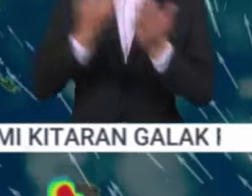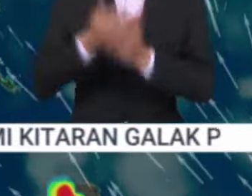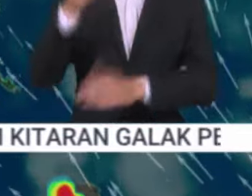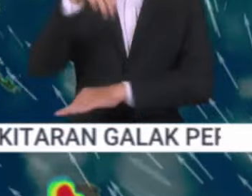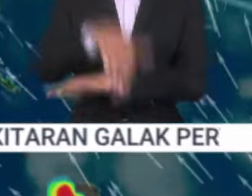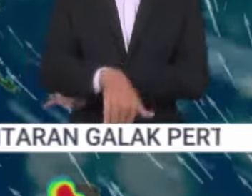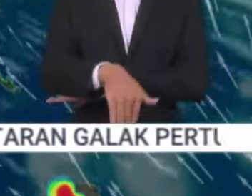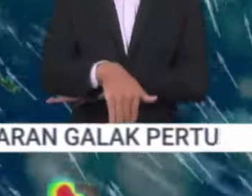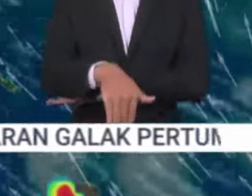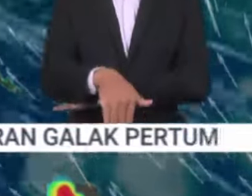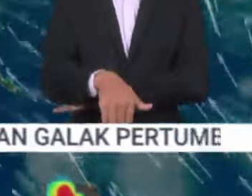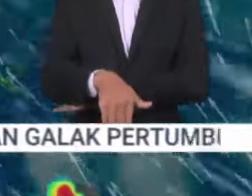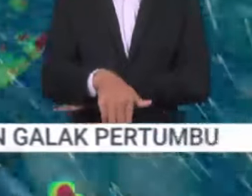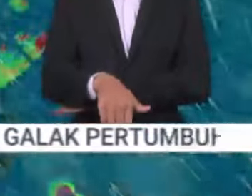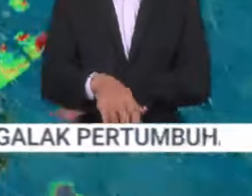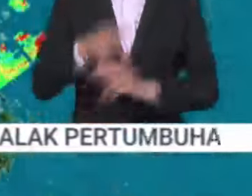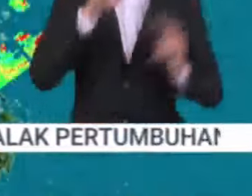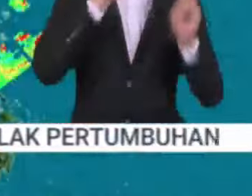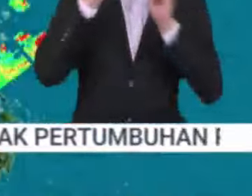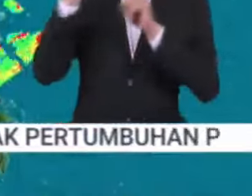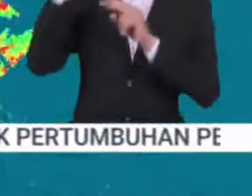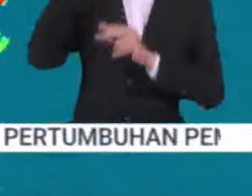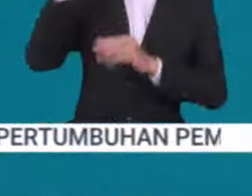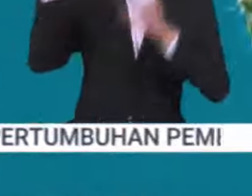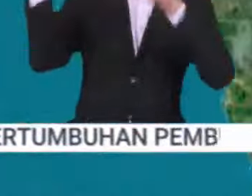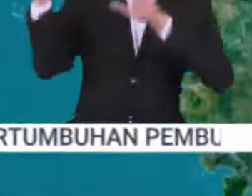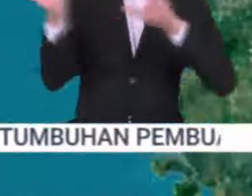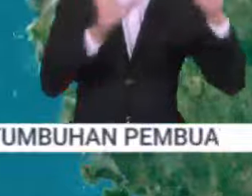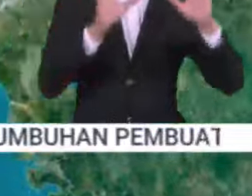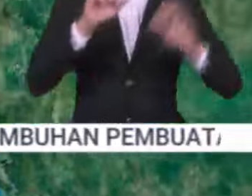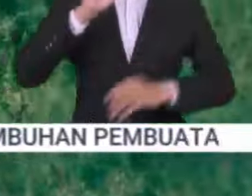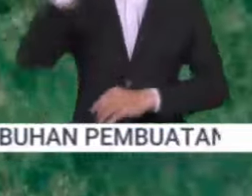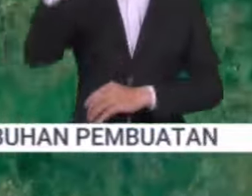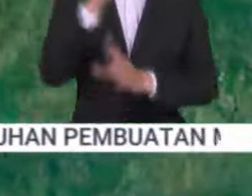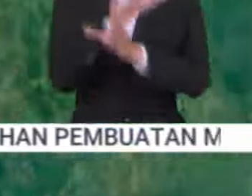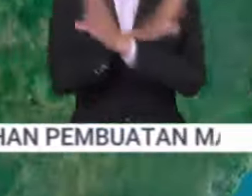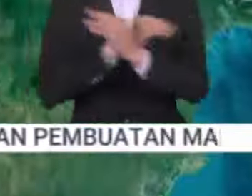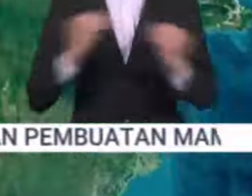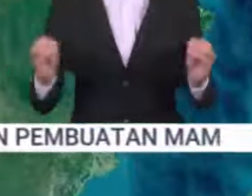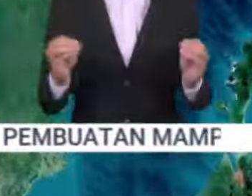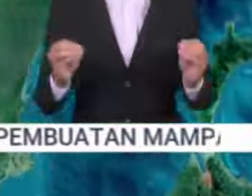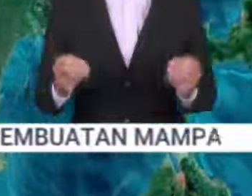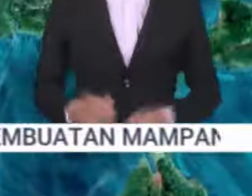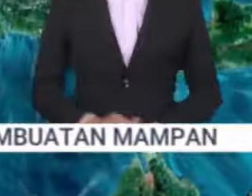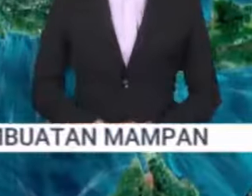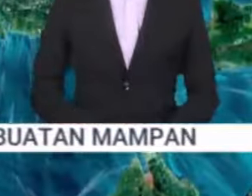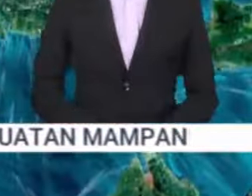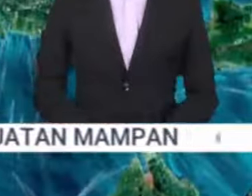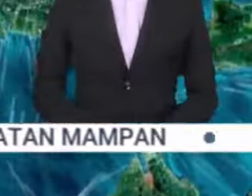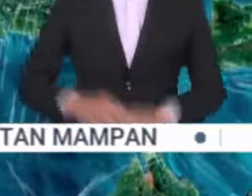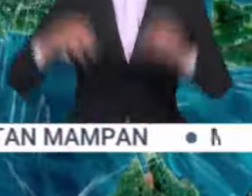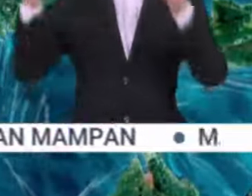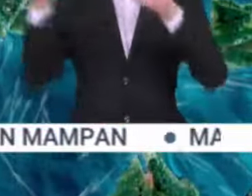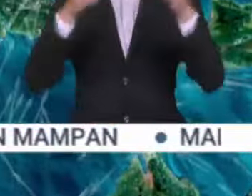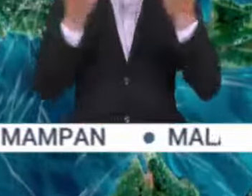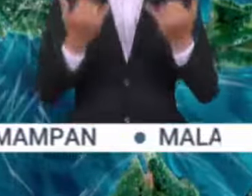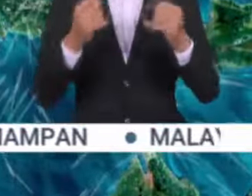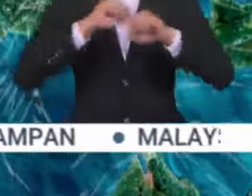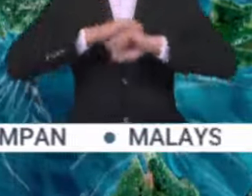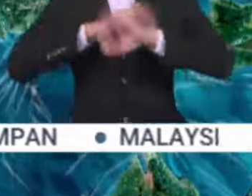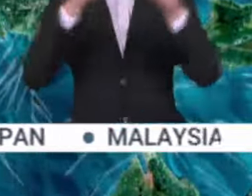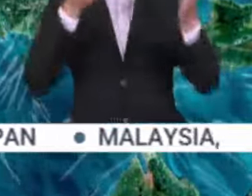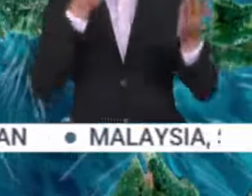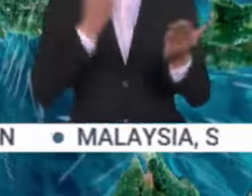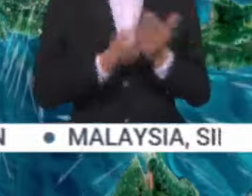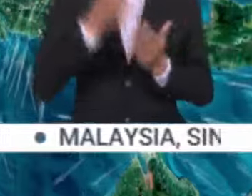malam. Selanjutnya kita lihat keadaan cuaca semasa bagi negeri Sabah dan juga Sarawak. Keadaan cuaca adalah cerah dan juga baik